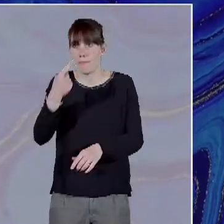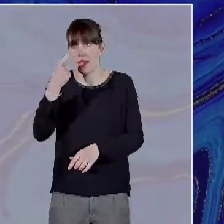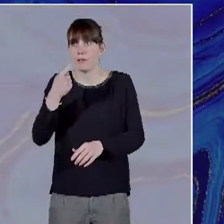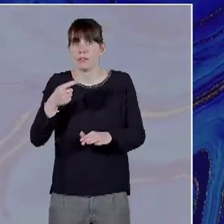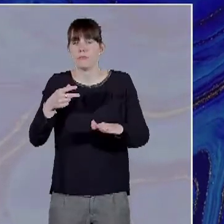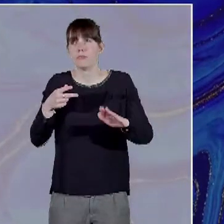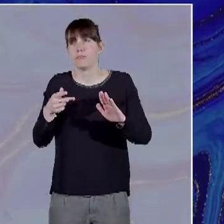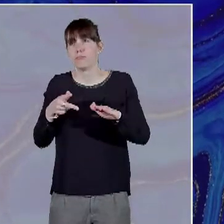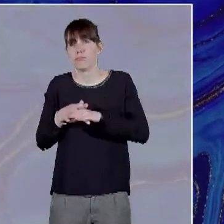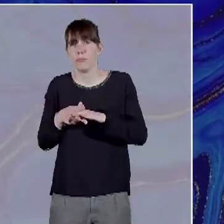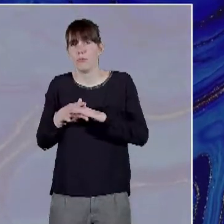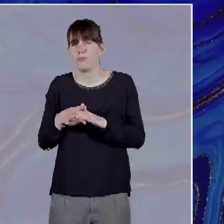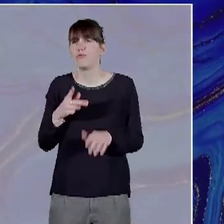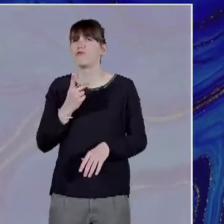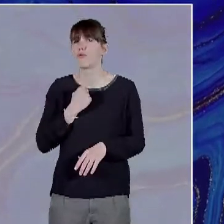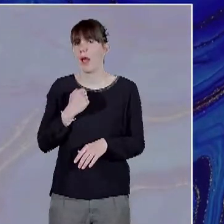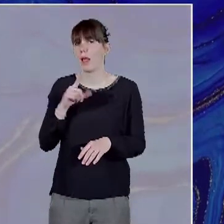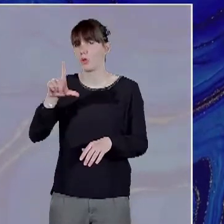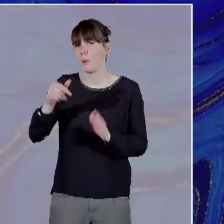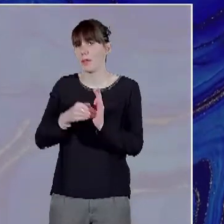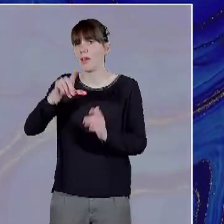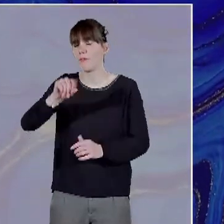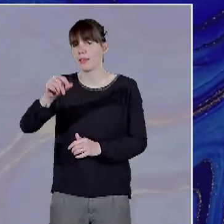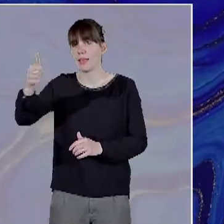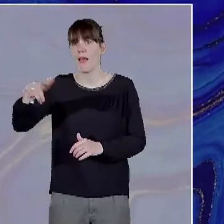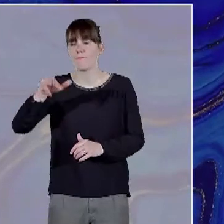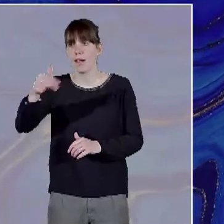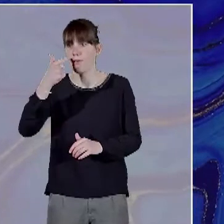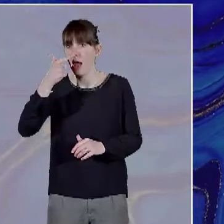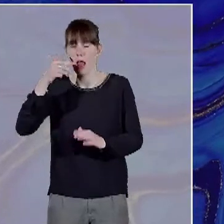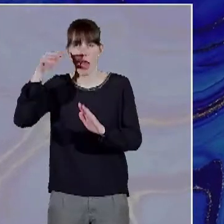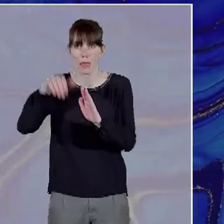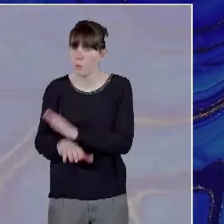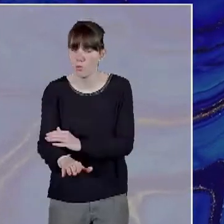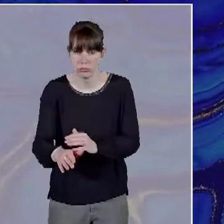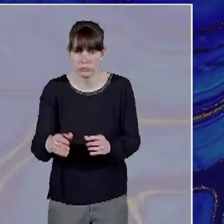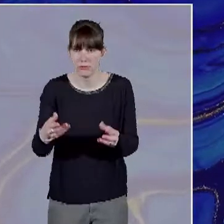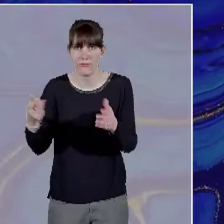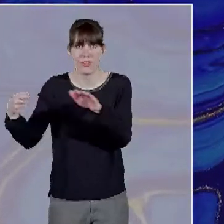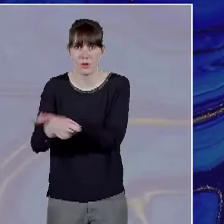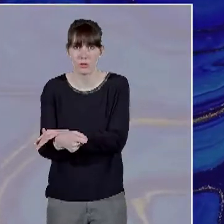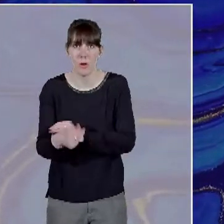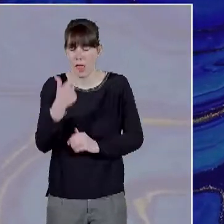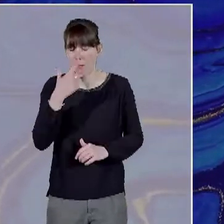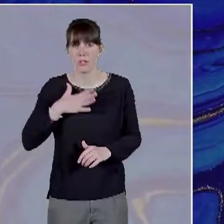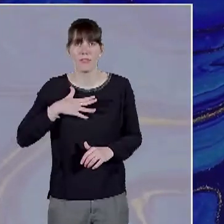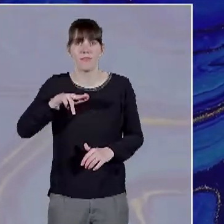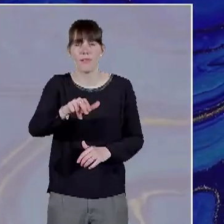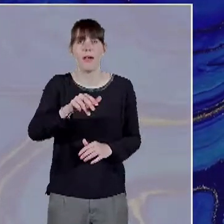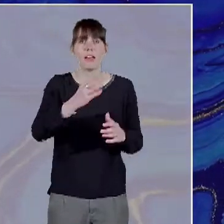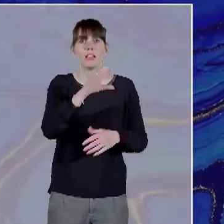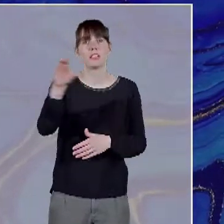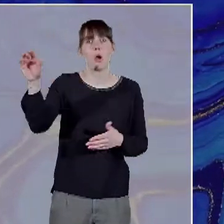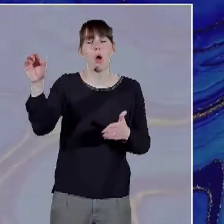avoir un trou d'air très important. On a peur de 50 000 à 100 000 emplois détruits en Île-de-France, rien que